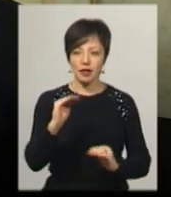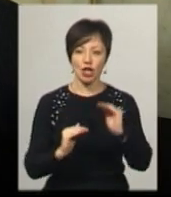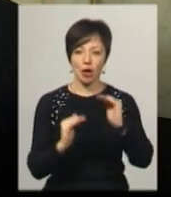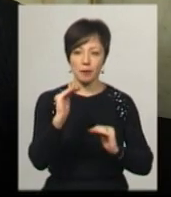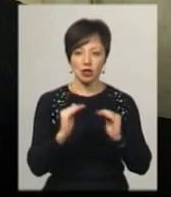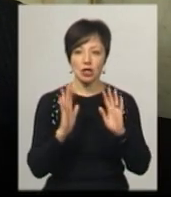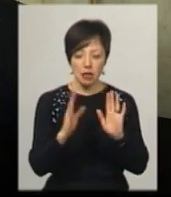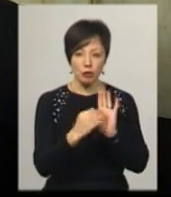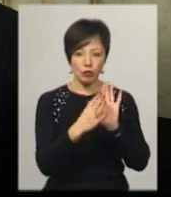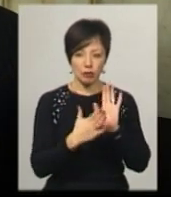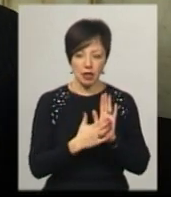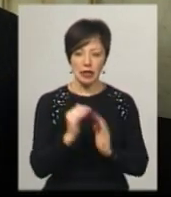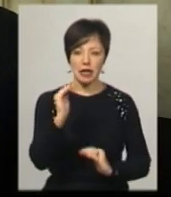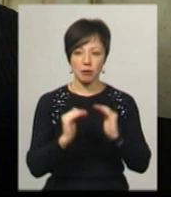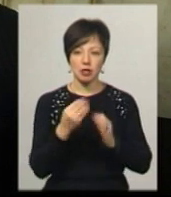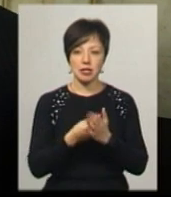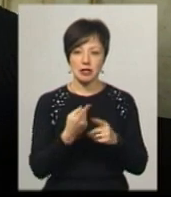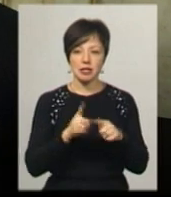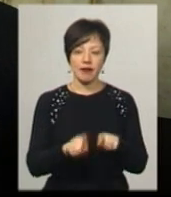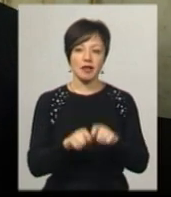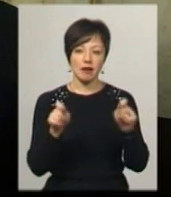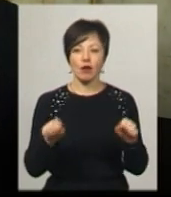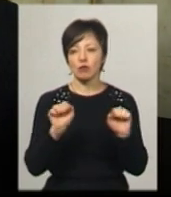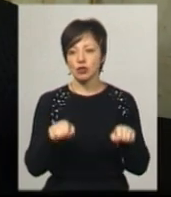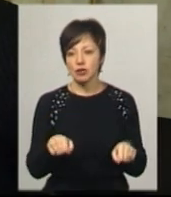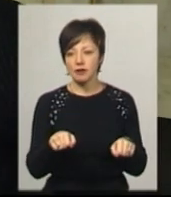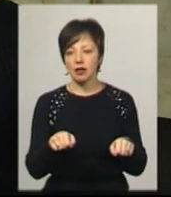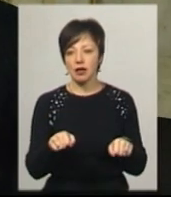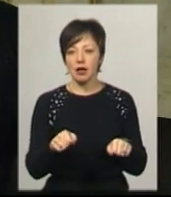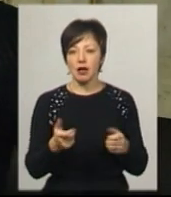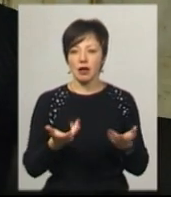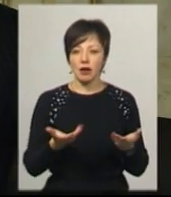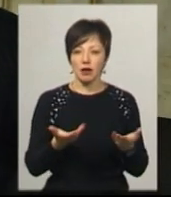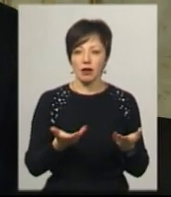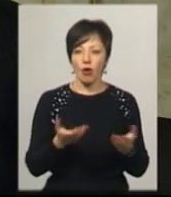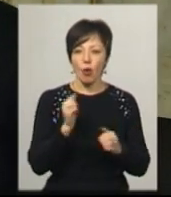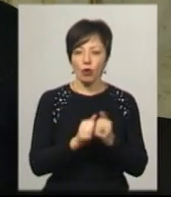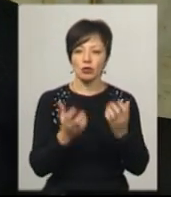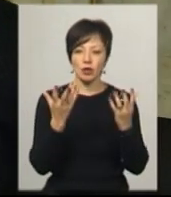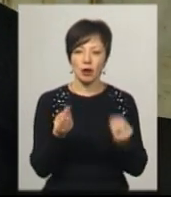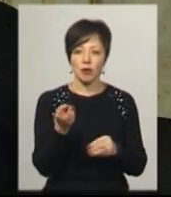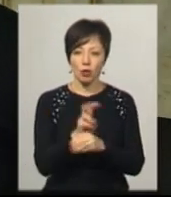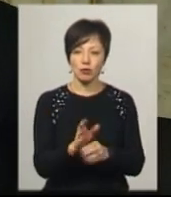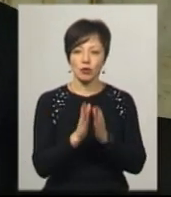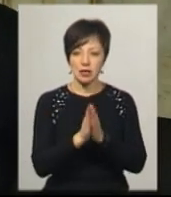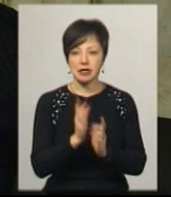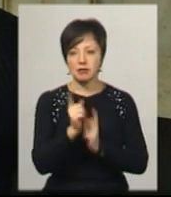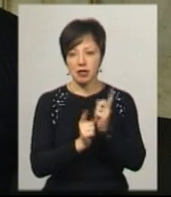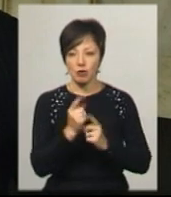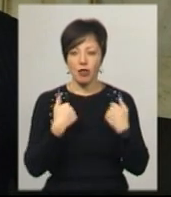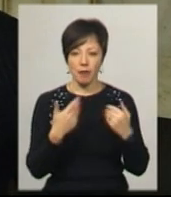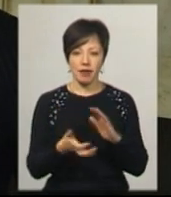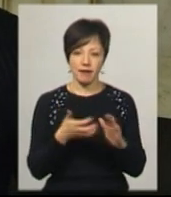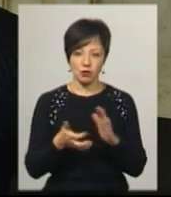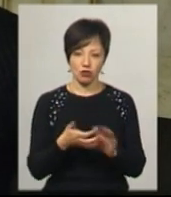що якщо тільки прописується динамічна ціна, це відкриває можливості підряднику потім проходити чуть би не кожного дня і просити змініть щось, бо нам щось